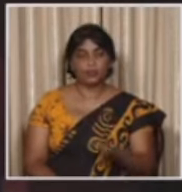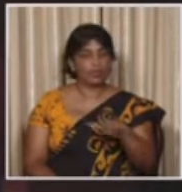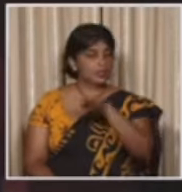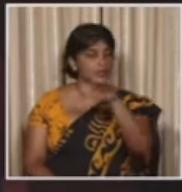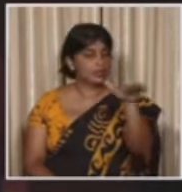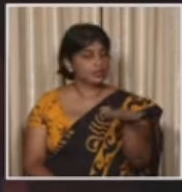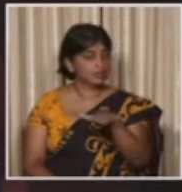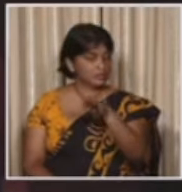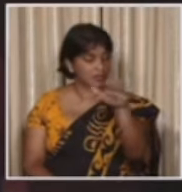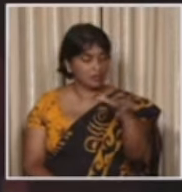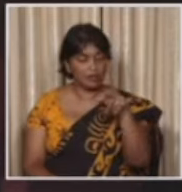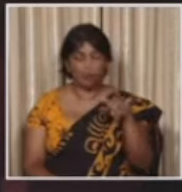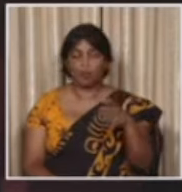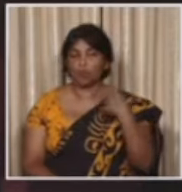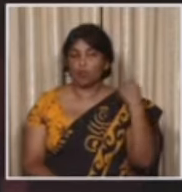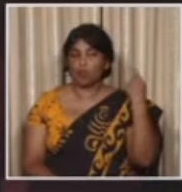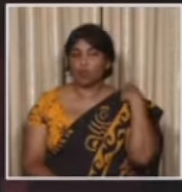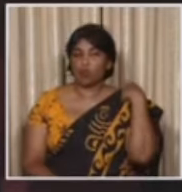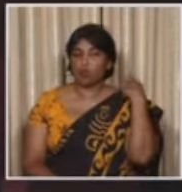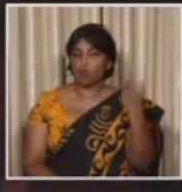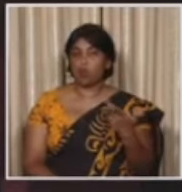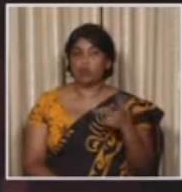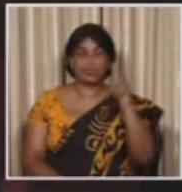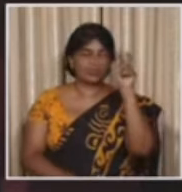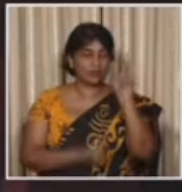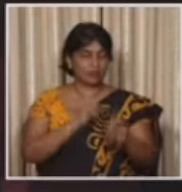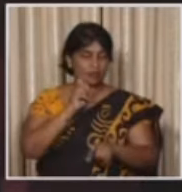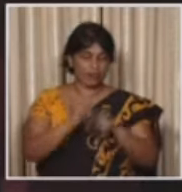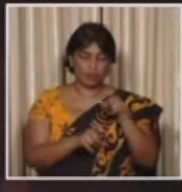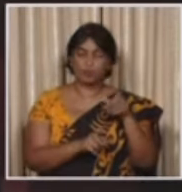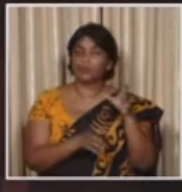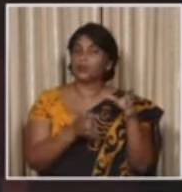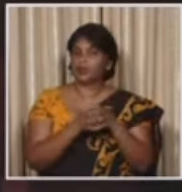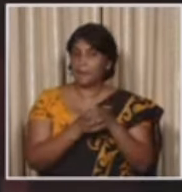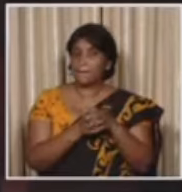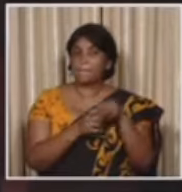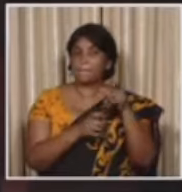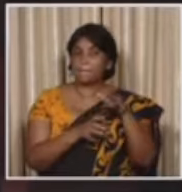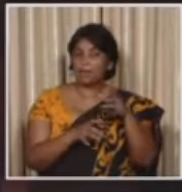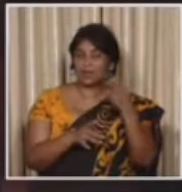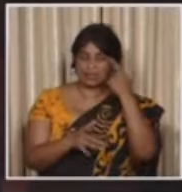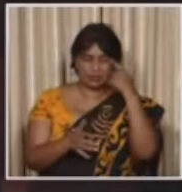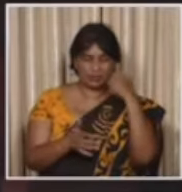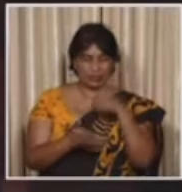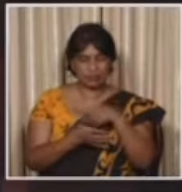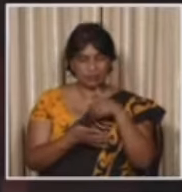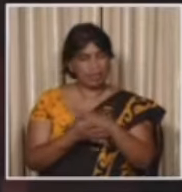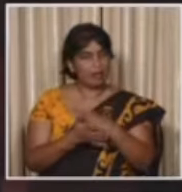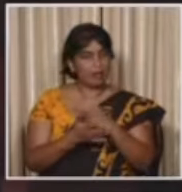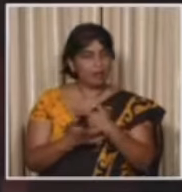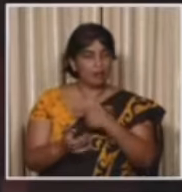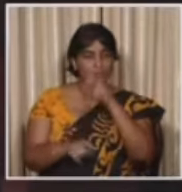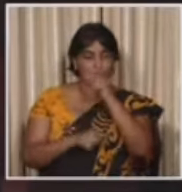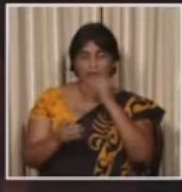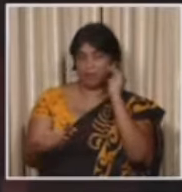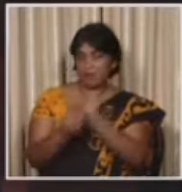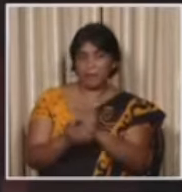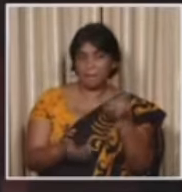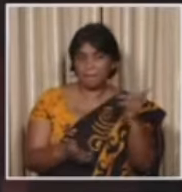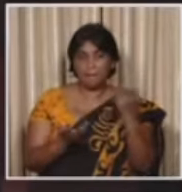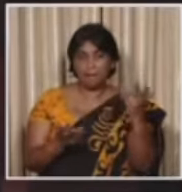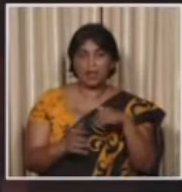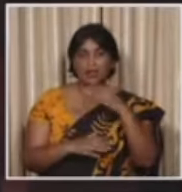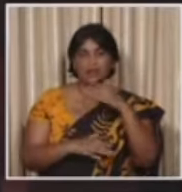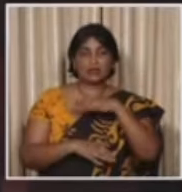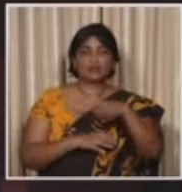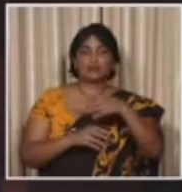සමාජයක පොහොසත් සුළුතරයට බැරි නම් අසහනකාරී බහුතරය රැකගන්නට ඒ සමාජ ක්‍රමේ